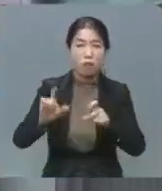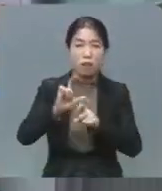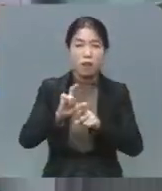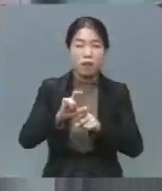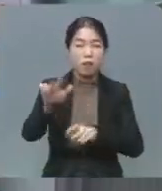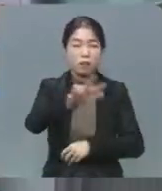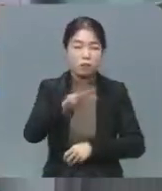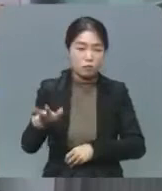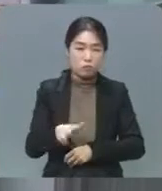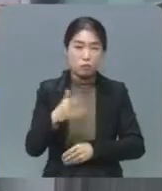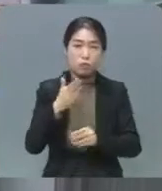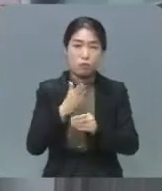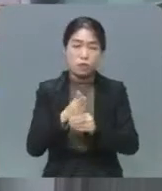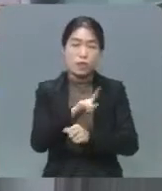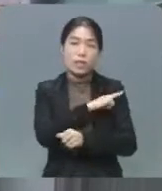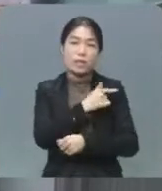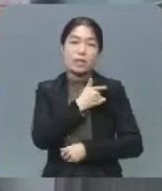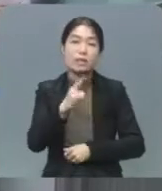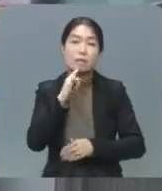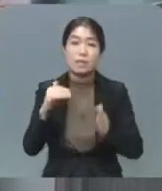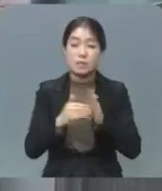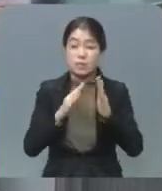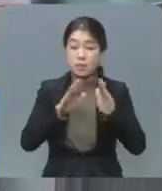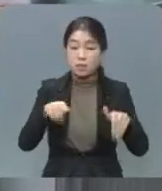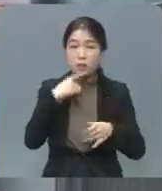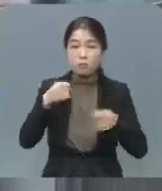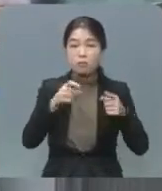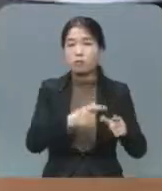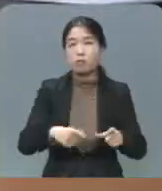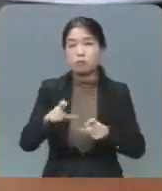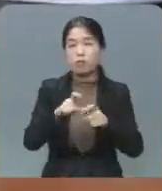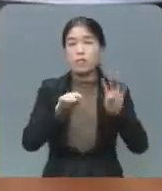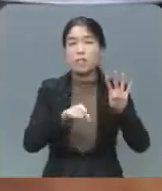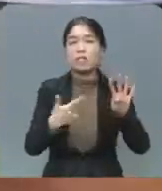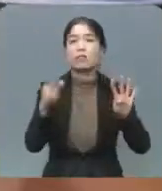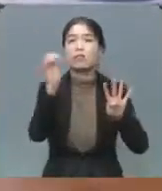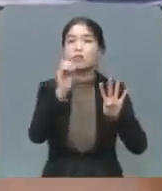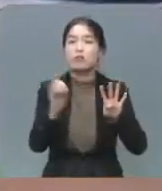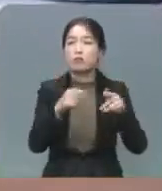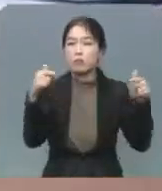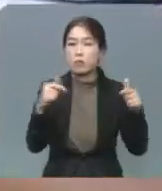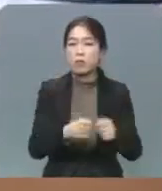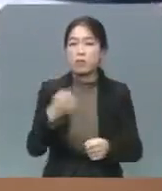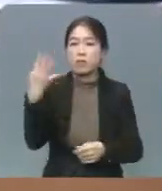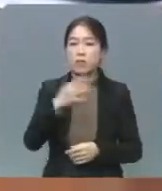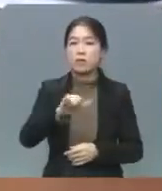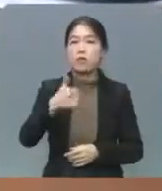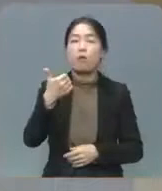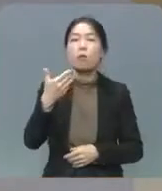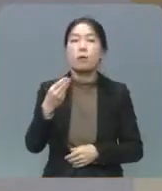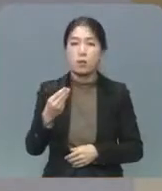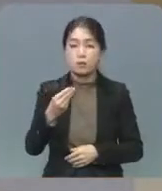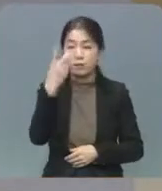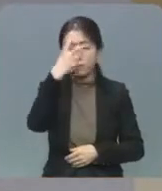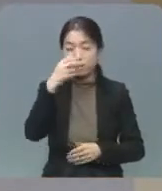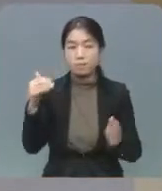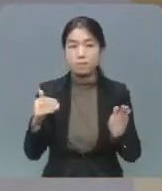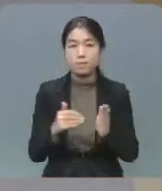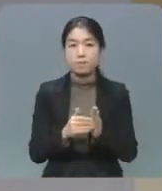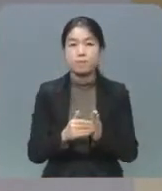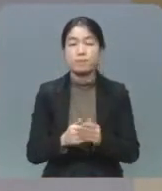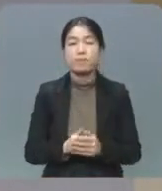높은 증가율을 기록했습니다 전남의 경우 부채 증가율이 4.6% 가 감소한 4천 5백 여 만원 으로 조사됐습니다